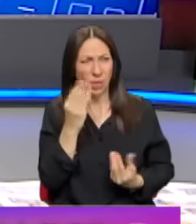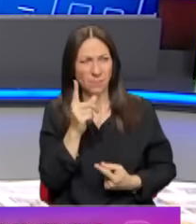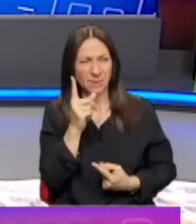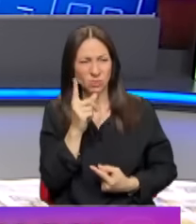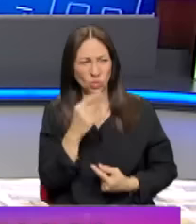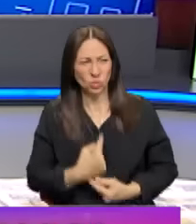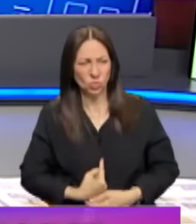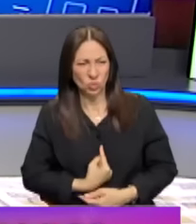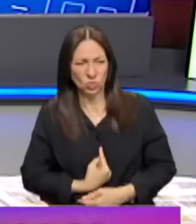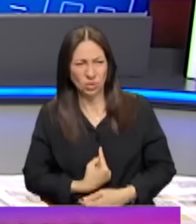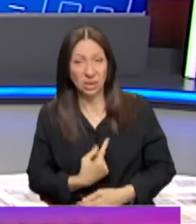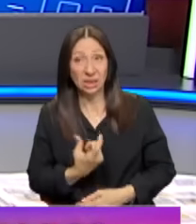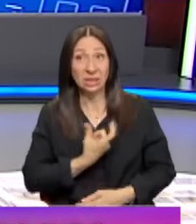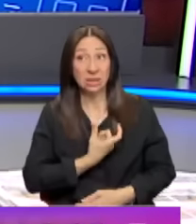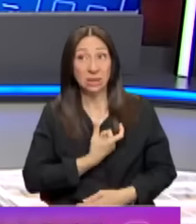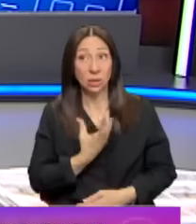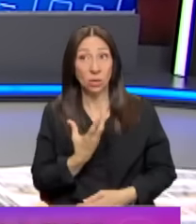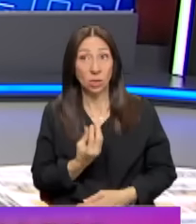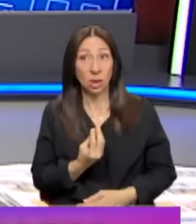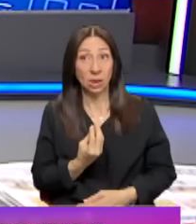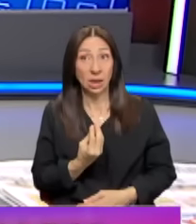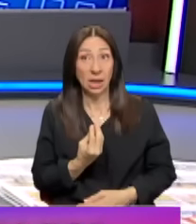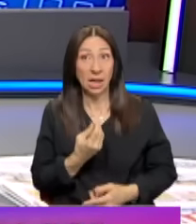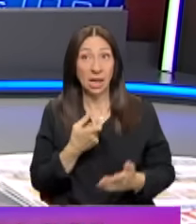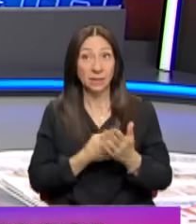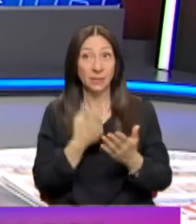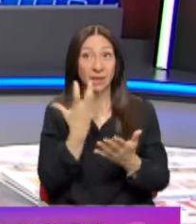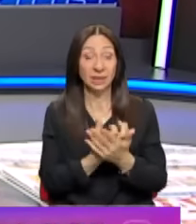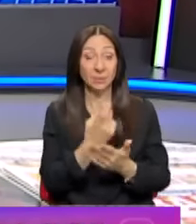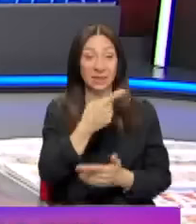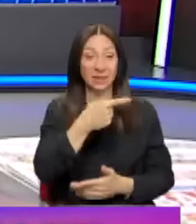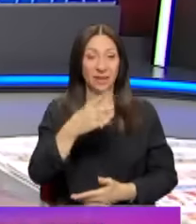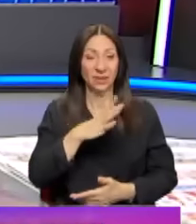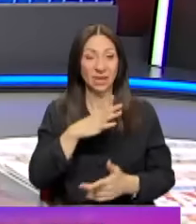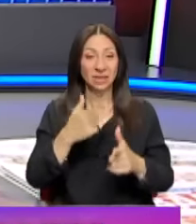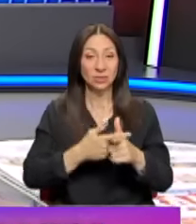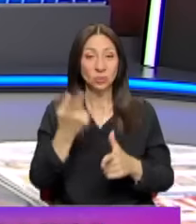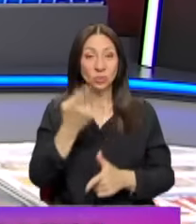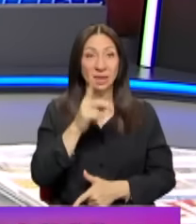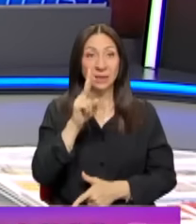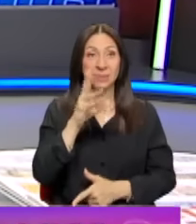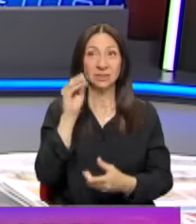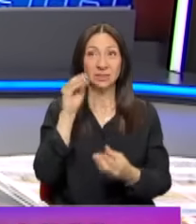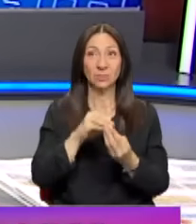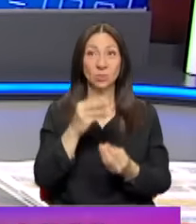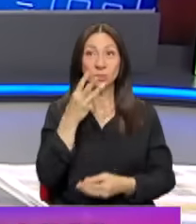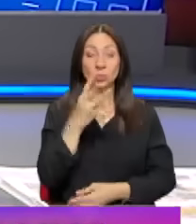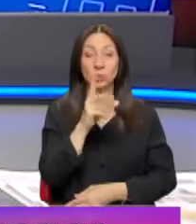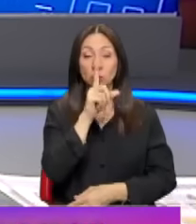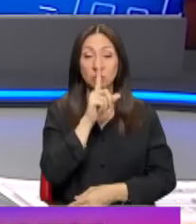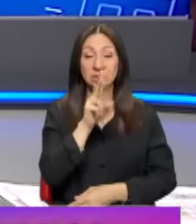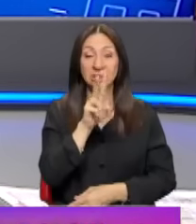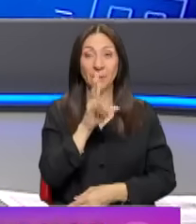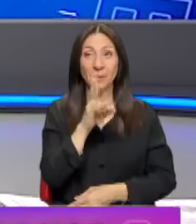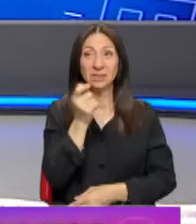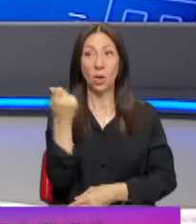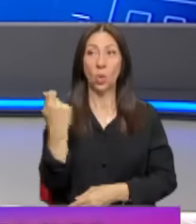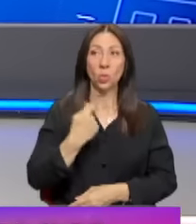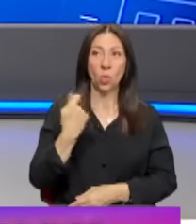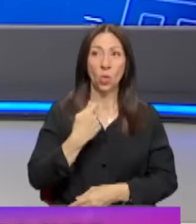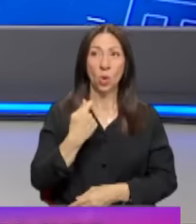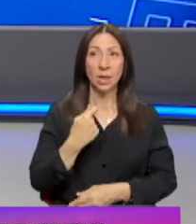bu diyor. Yasal olarak adıma kayıtlı bir dairem var. Kiracı %25 artışla 3.125 lira